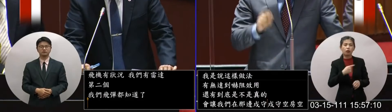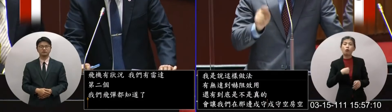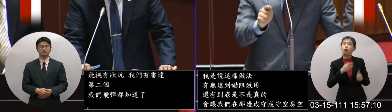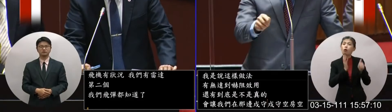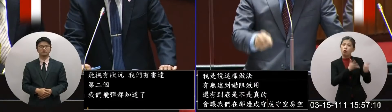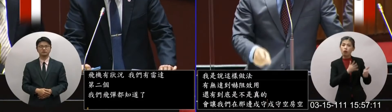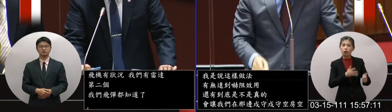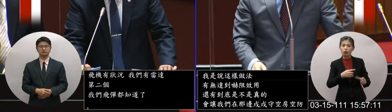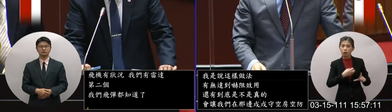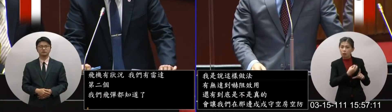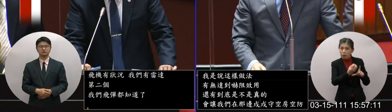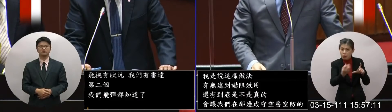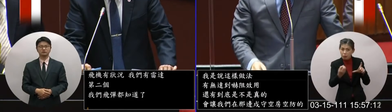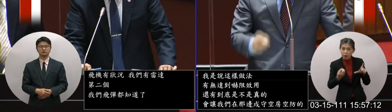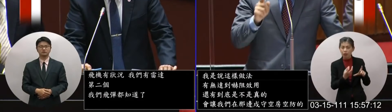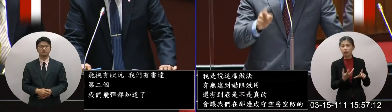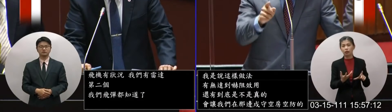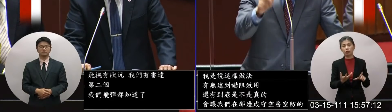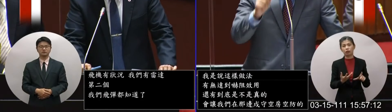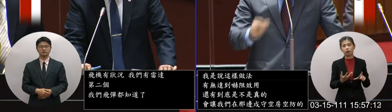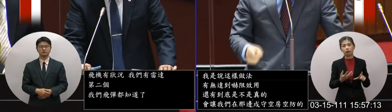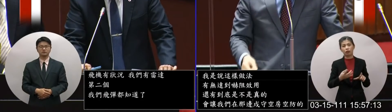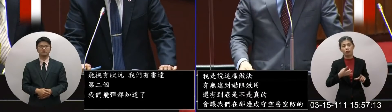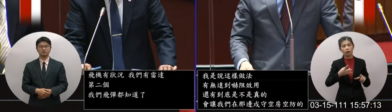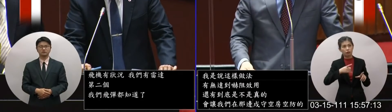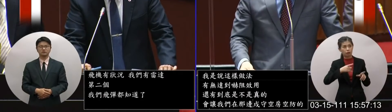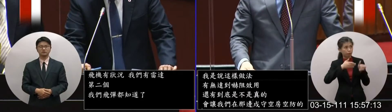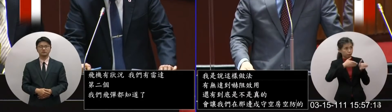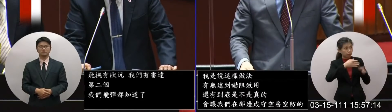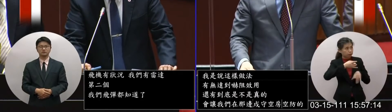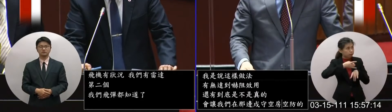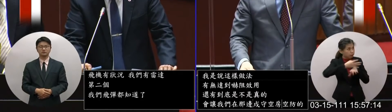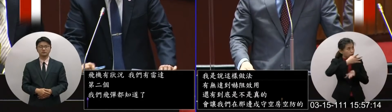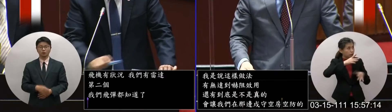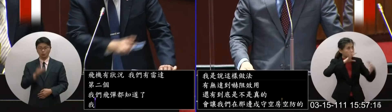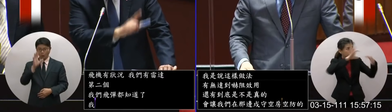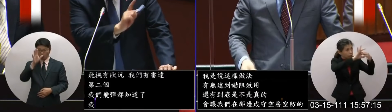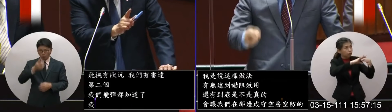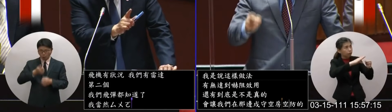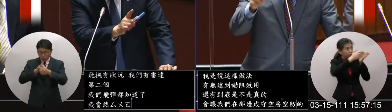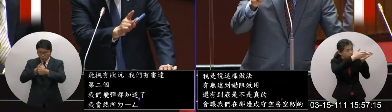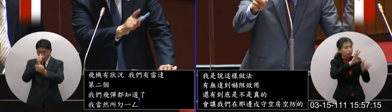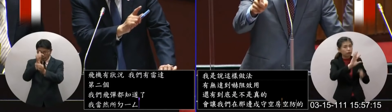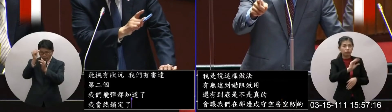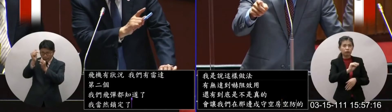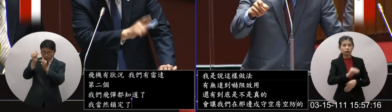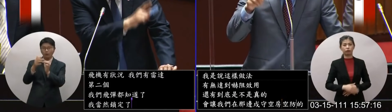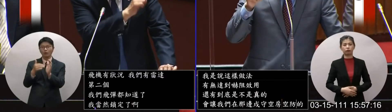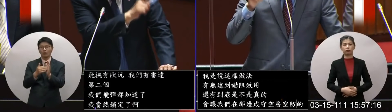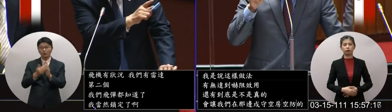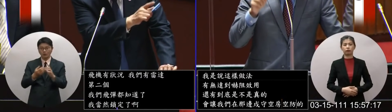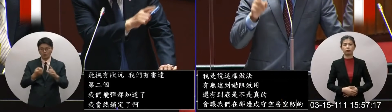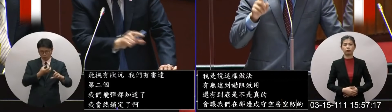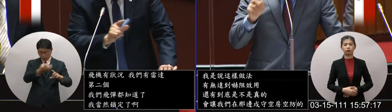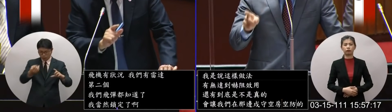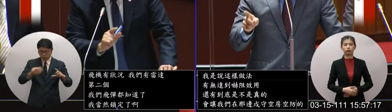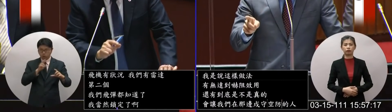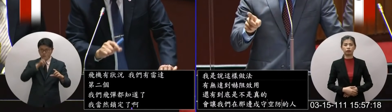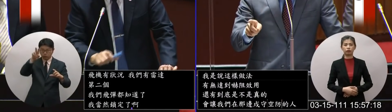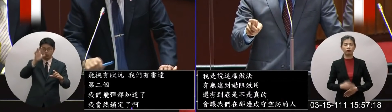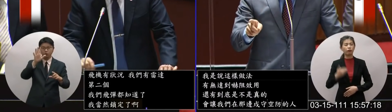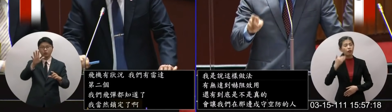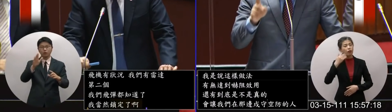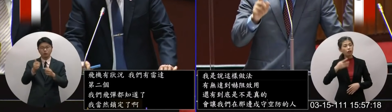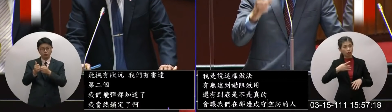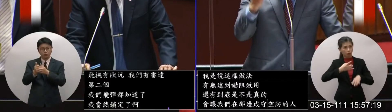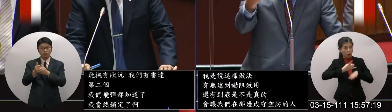下，我们的雷达、我们的飞弹有没有锁定？ 我当然锁定了，就是一有飞机，我们雷达侦测到。 所以当地